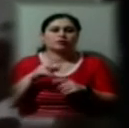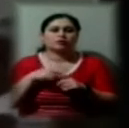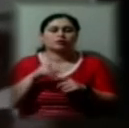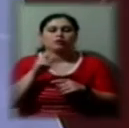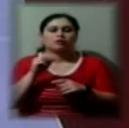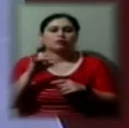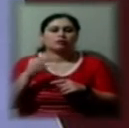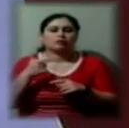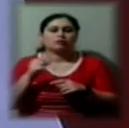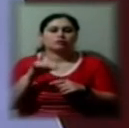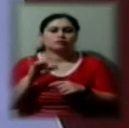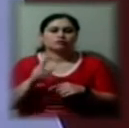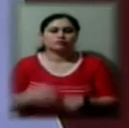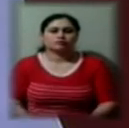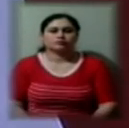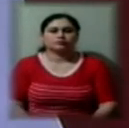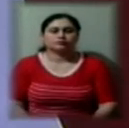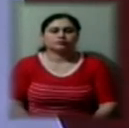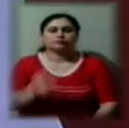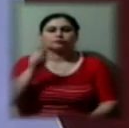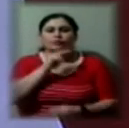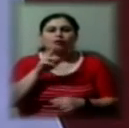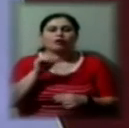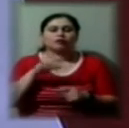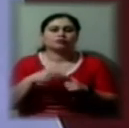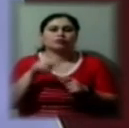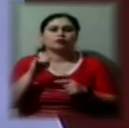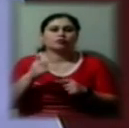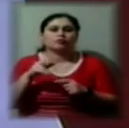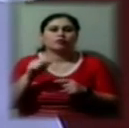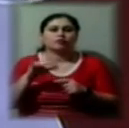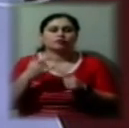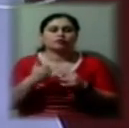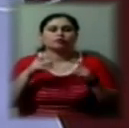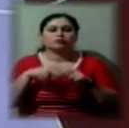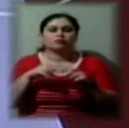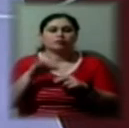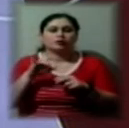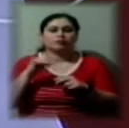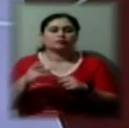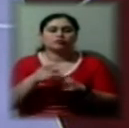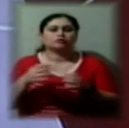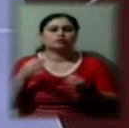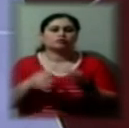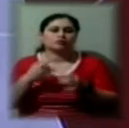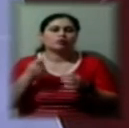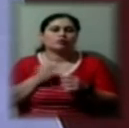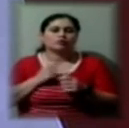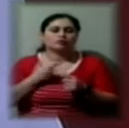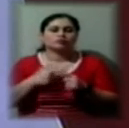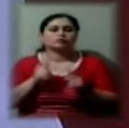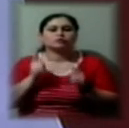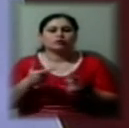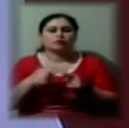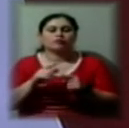Гандзюк. Обвинувальний акт щодо Ігоря Павловського перебуває на розгляді Приморського районного суду Одеси з угодою про визнання